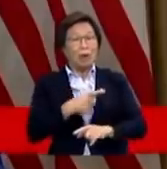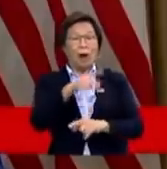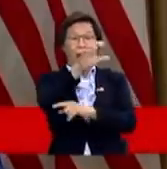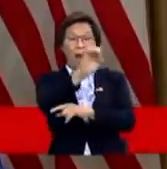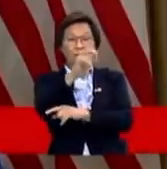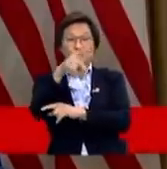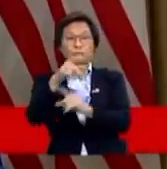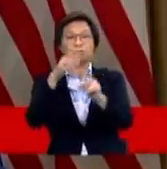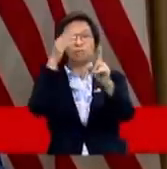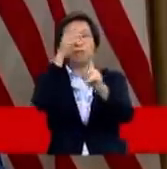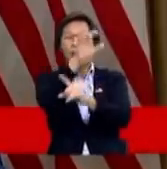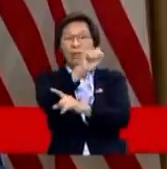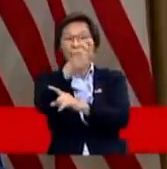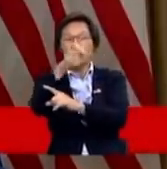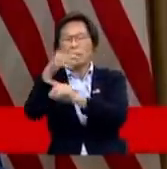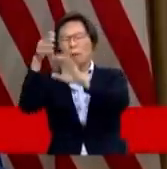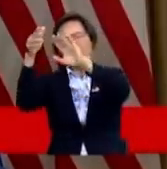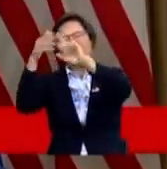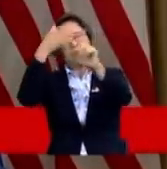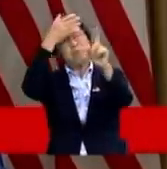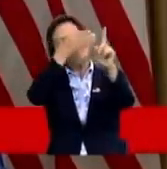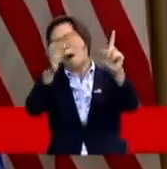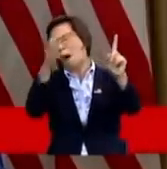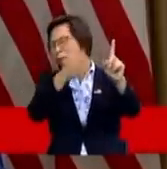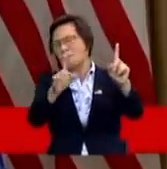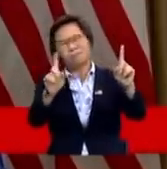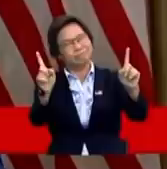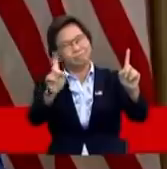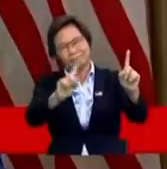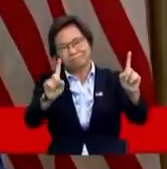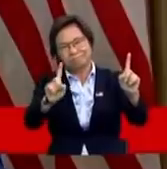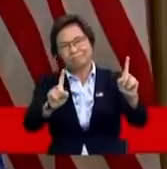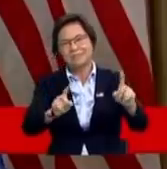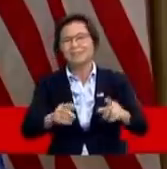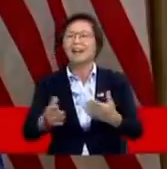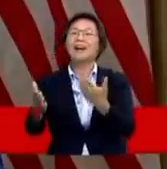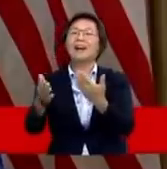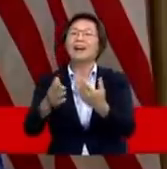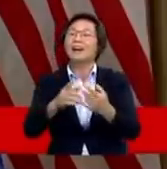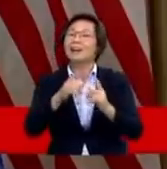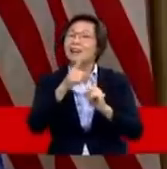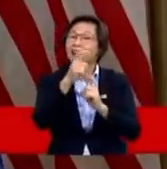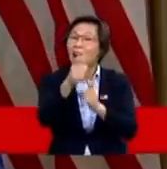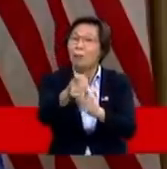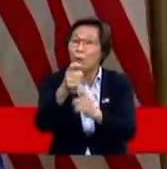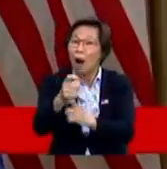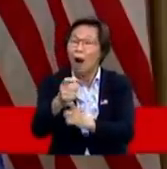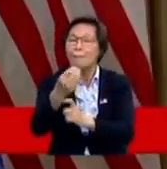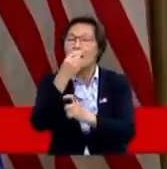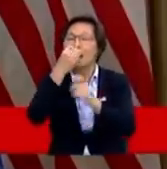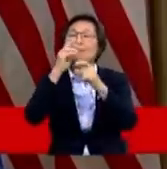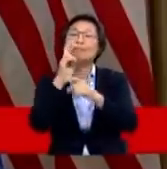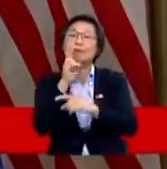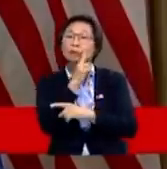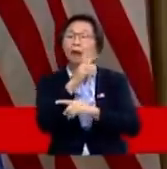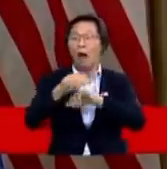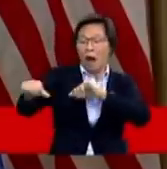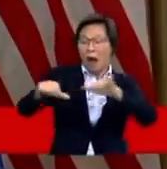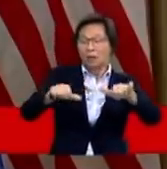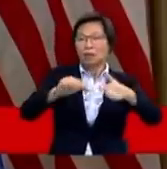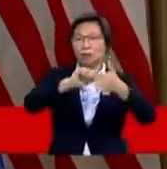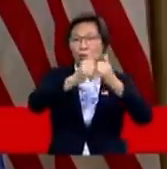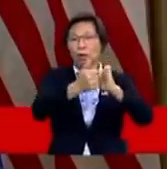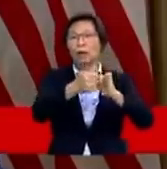shopee-shopee yang telah ditetapkan kemudahan dingin dan juga aktiviti sukan tetambilnya adalah